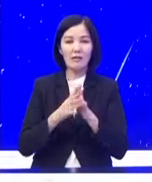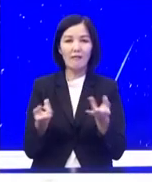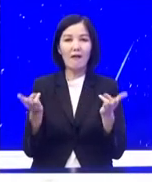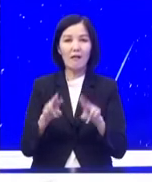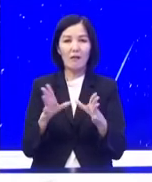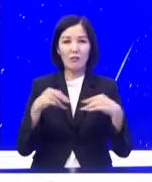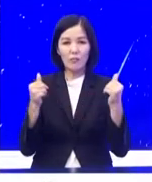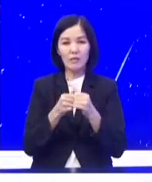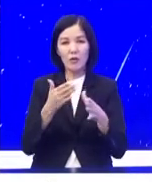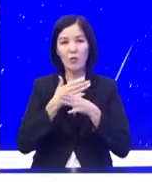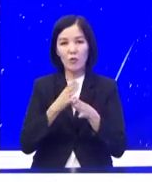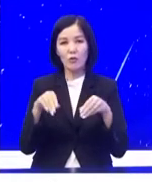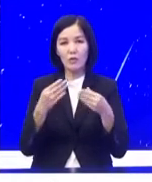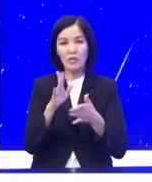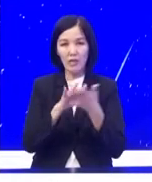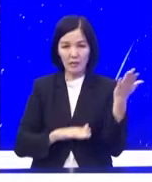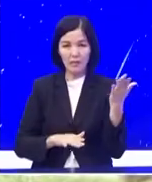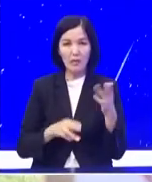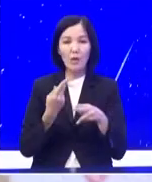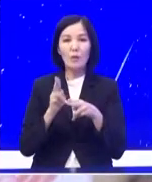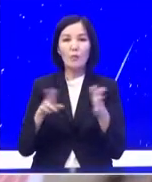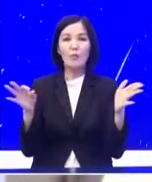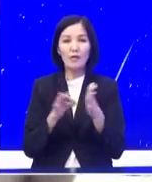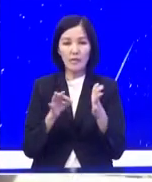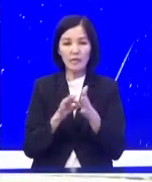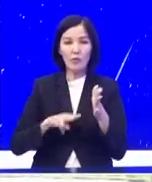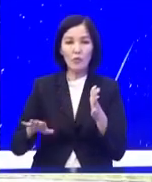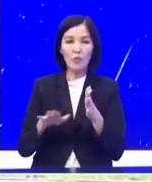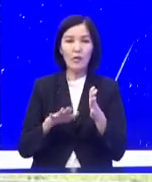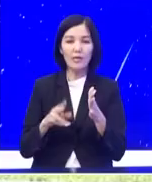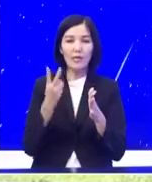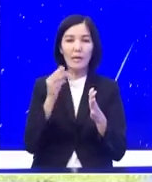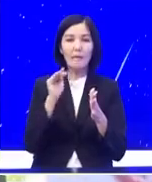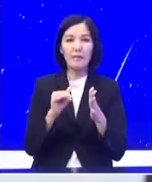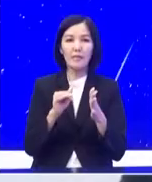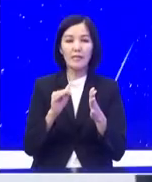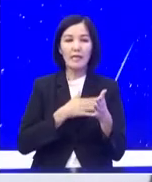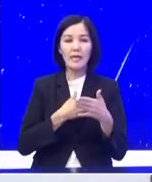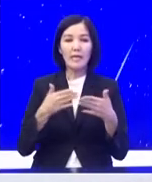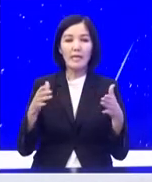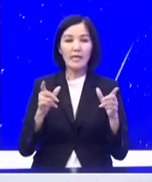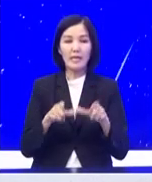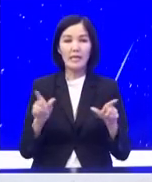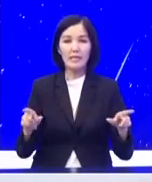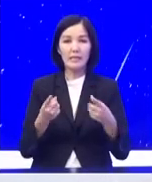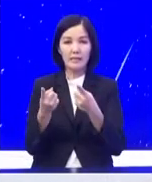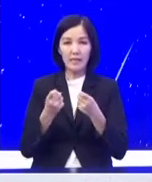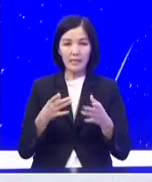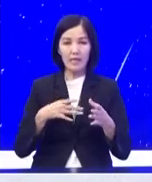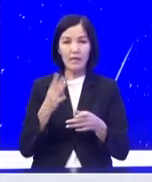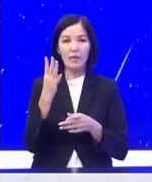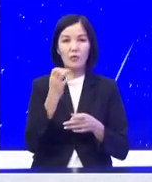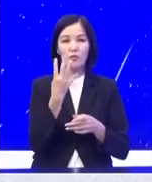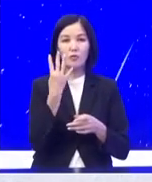карантин кезінде қиын жағдайға қалған отбасыларға қолдау шарасы әлі де жалғасады. Бұл мақсатта өңірден 2000-нан аса